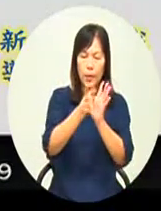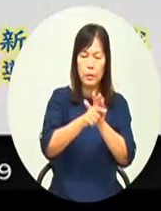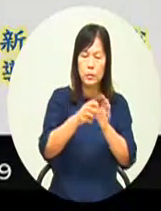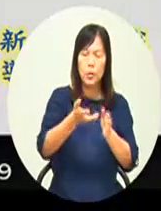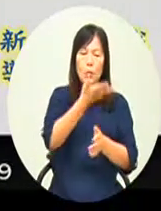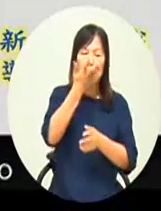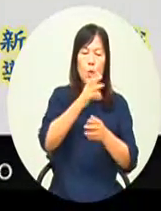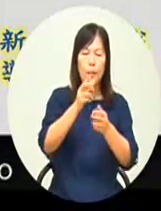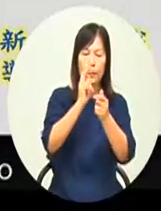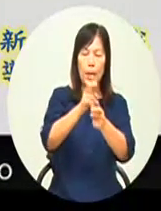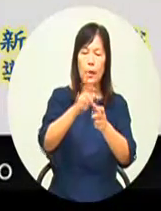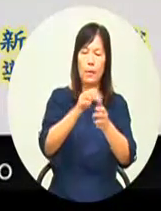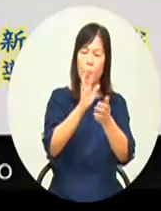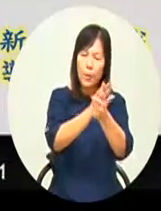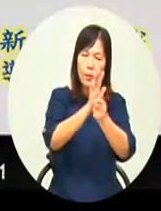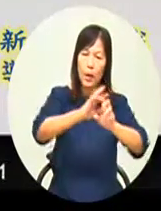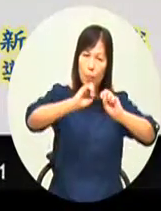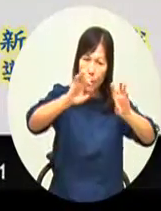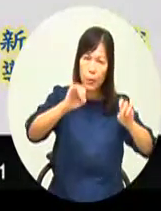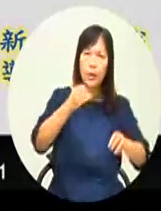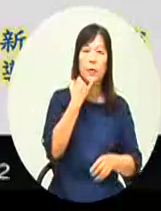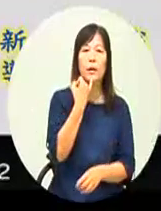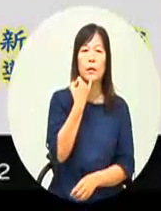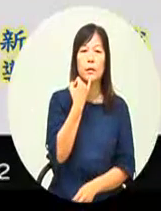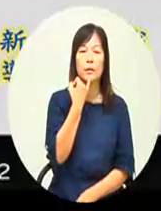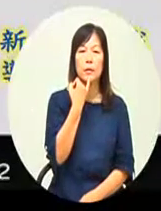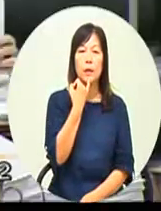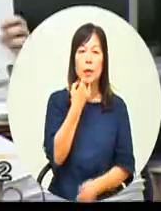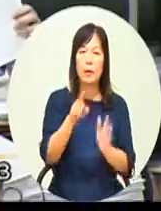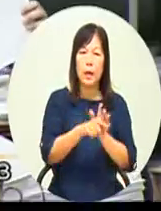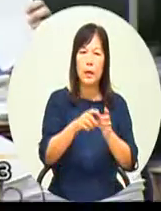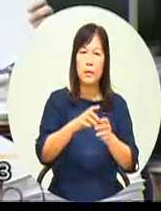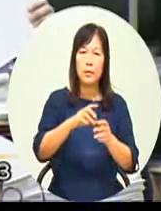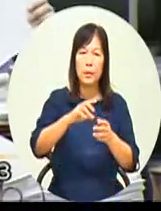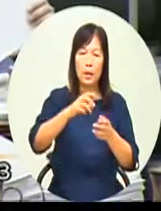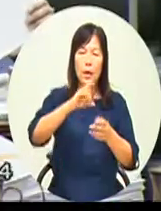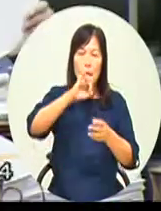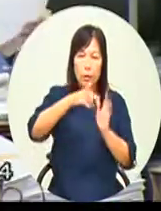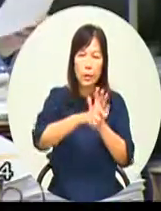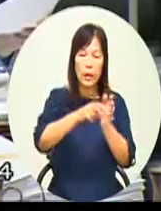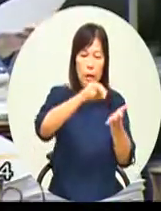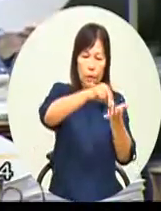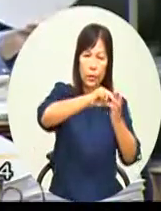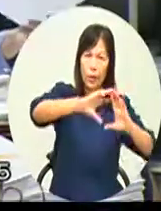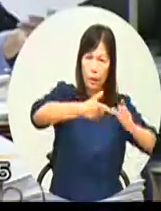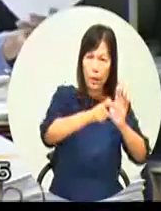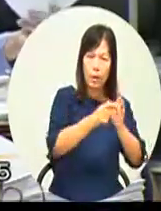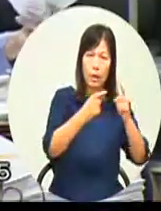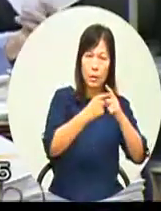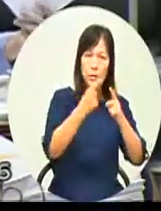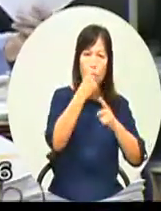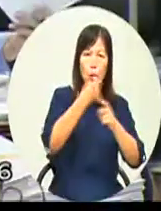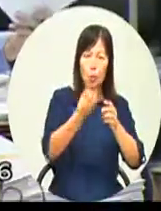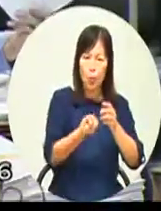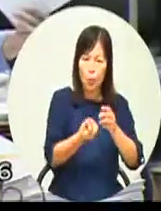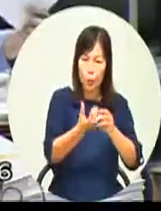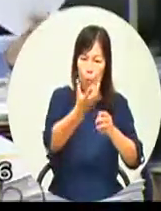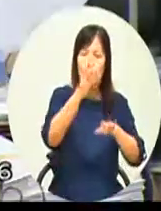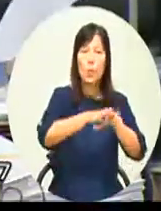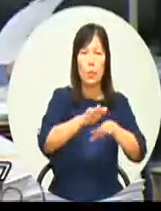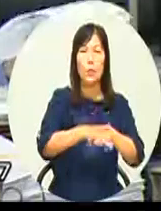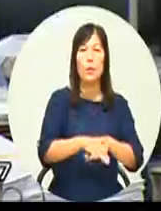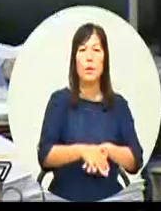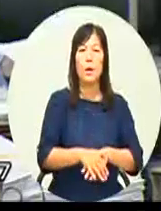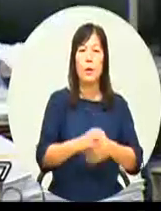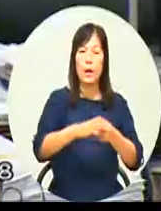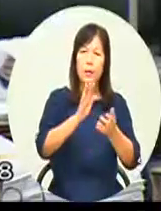大使。啊，其实这个越南跟印尼的这些人口数，我想它还是会持续的增加，毕